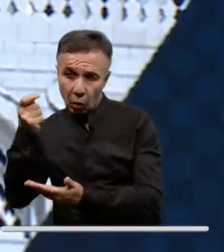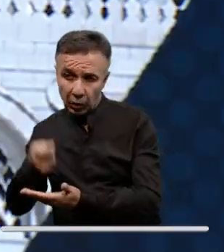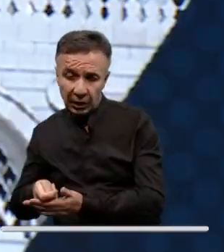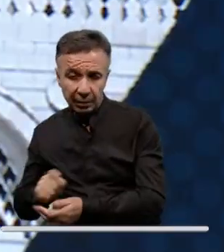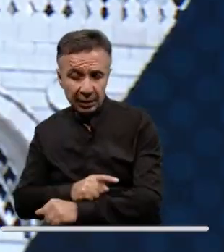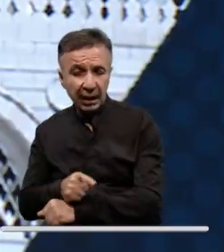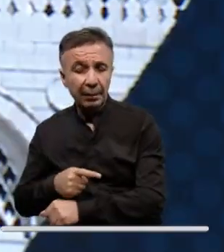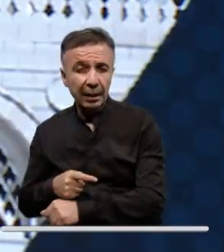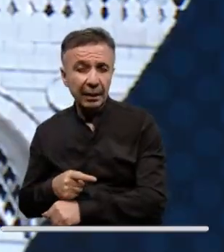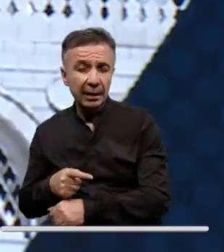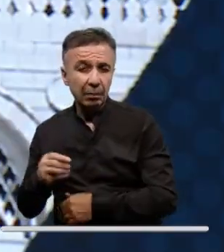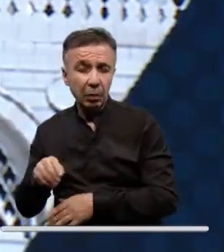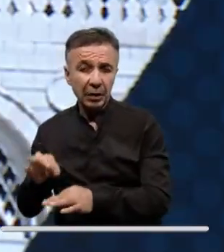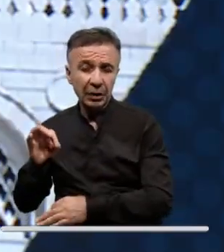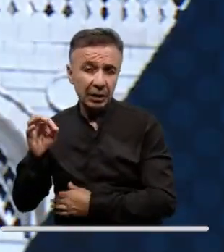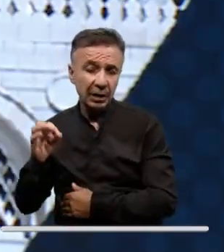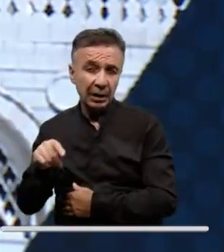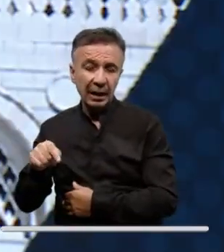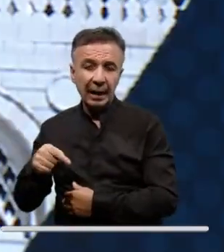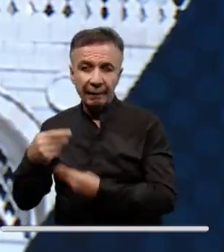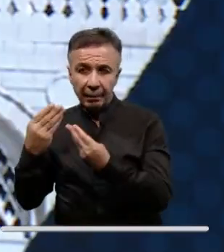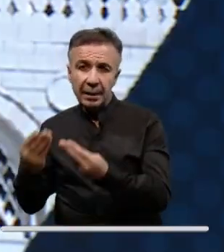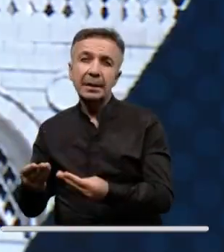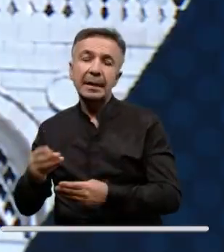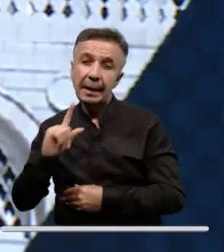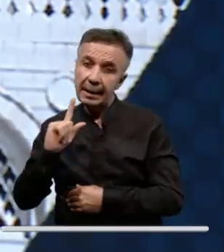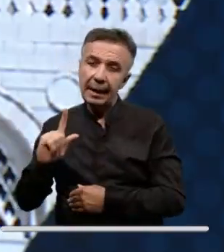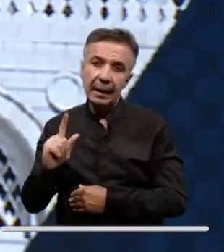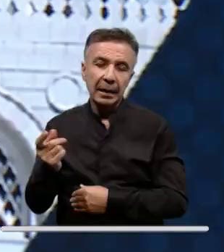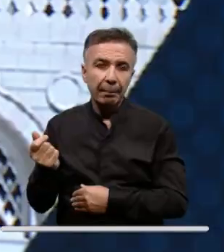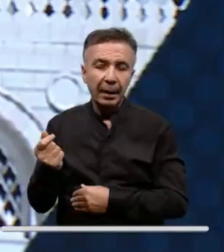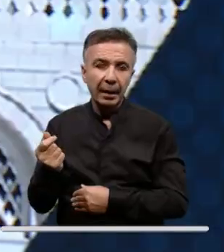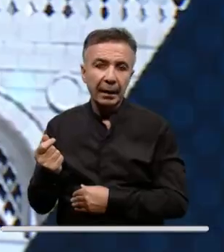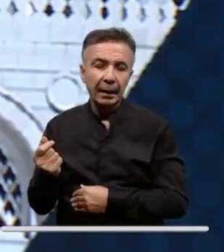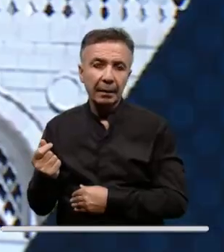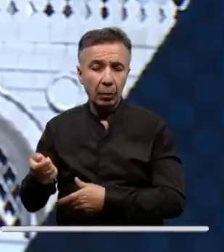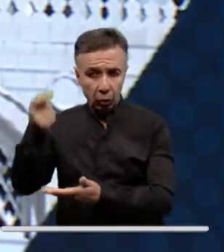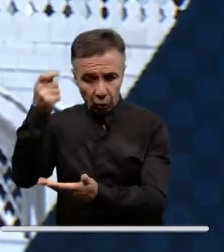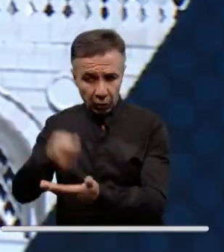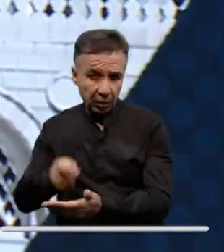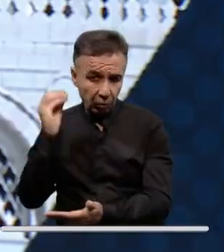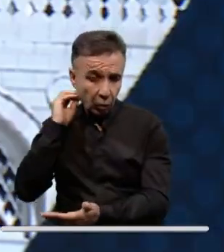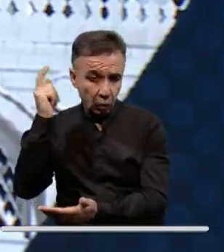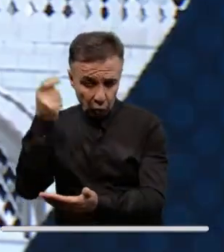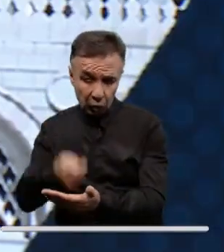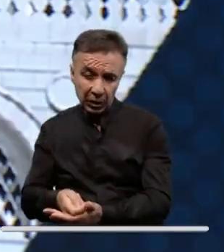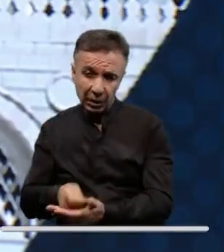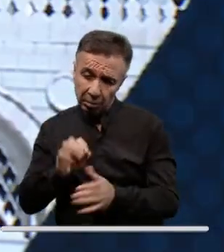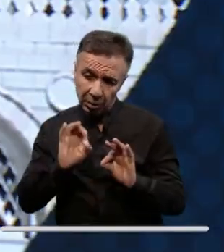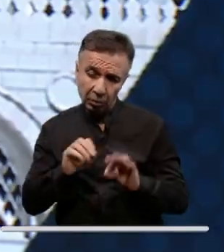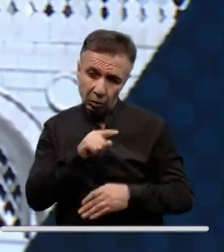zamanı gelince bu kişinin sana vermesi gereken Eee ödemeyi ben sana yapacağım E sen şimdi